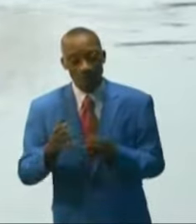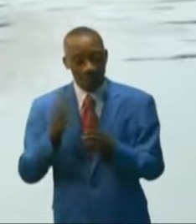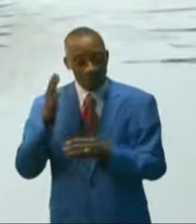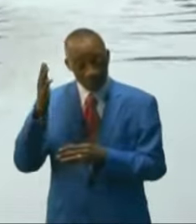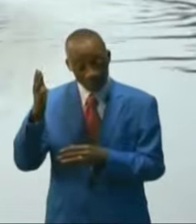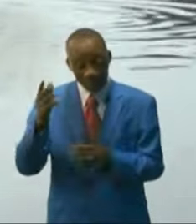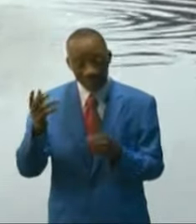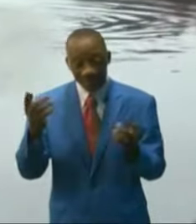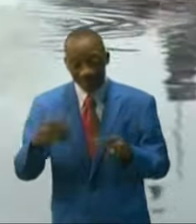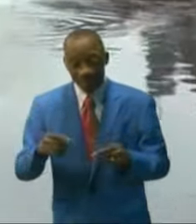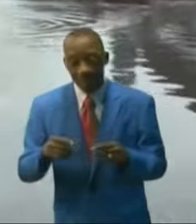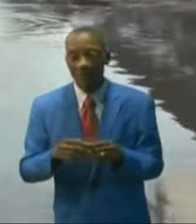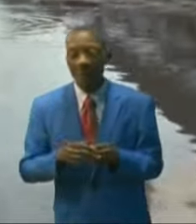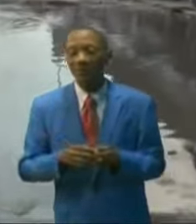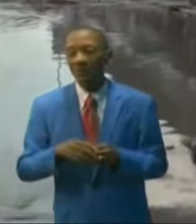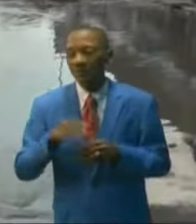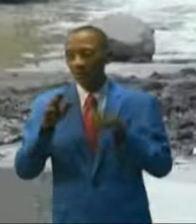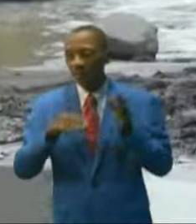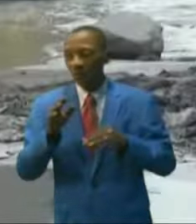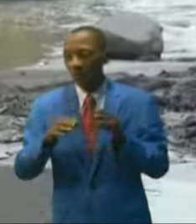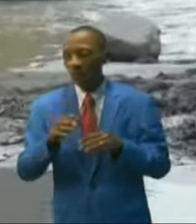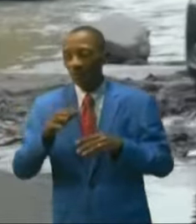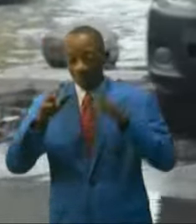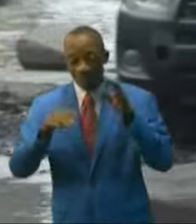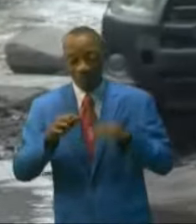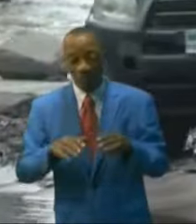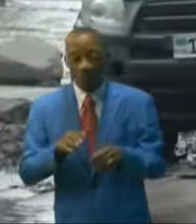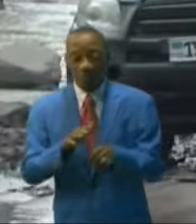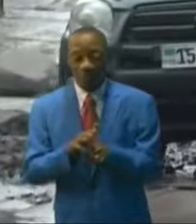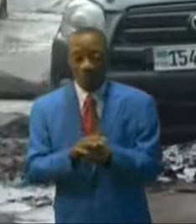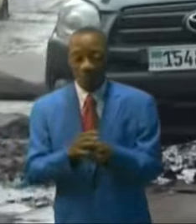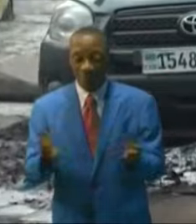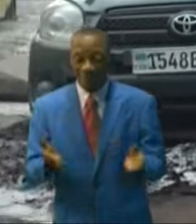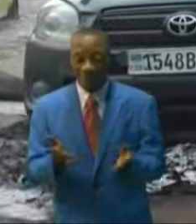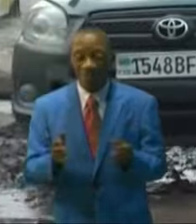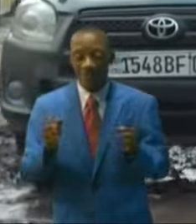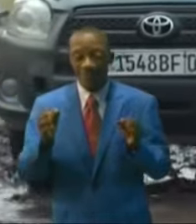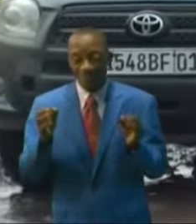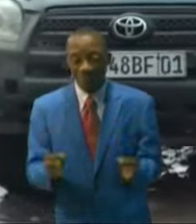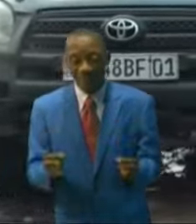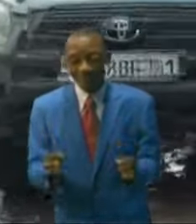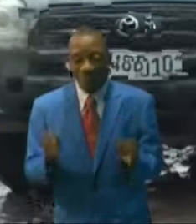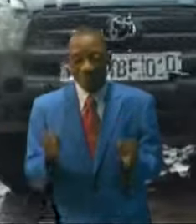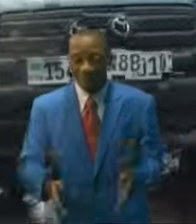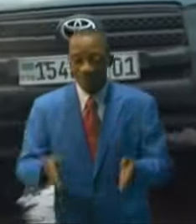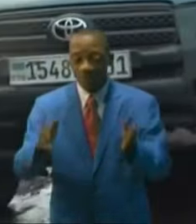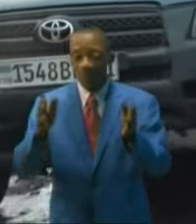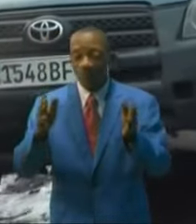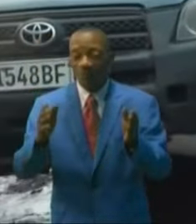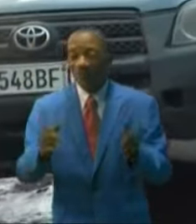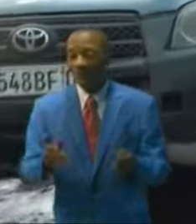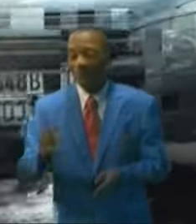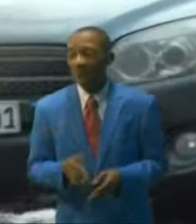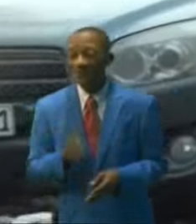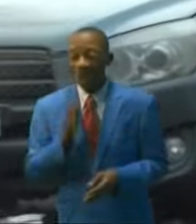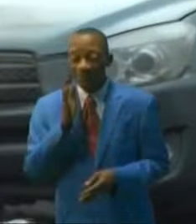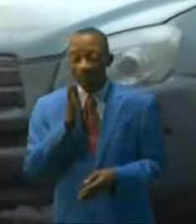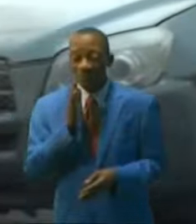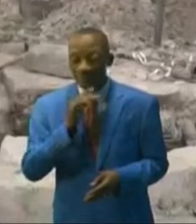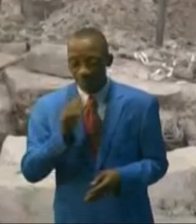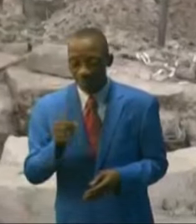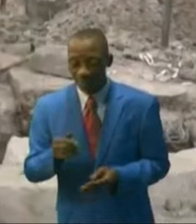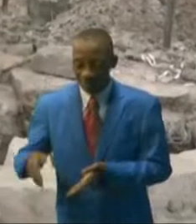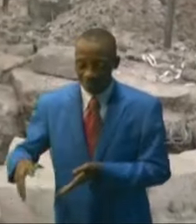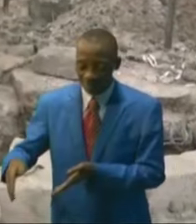que se délabrer au jour le jour. Ces chantiers sont devenus aujourd'hui des cauchemars pour des immobilistes